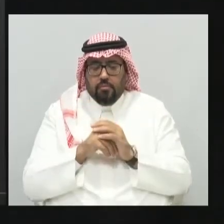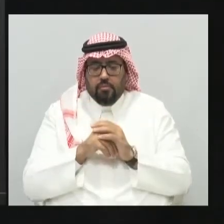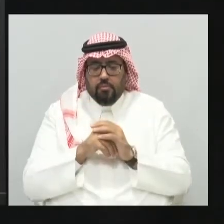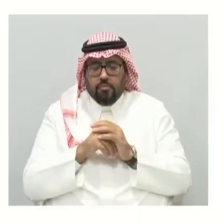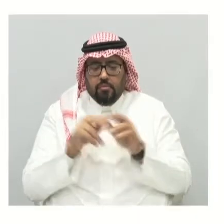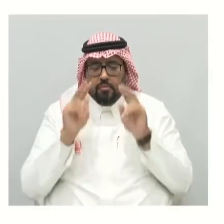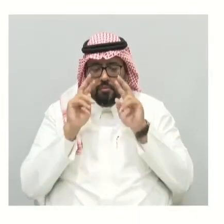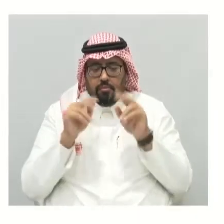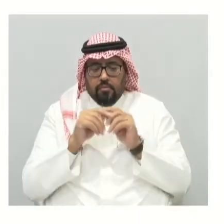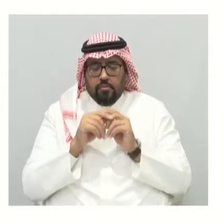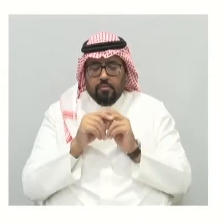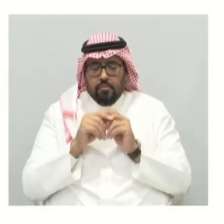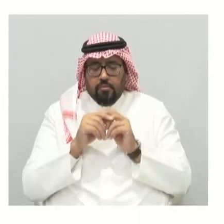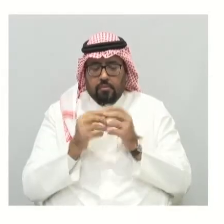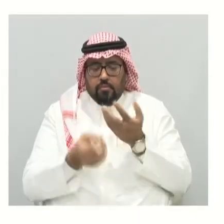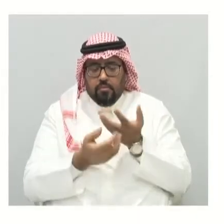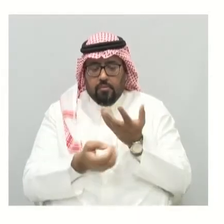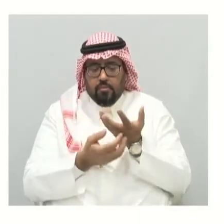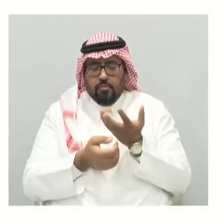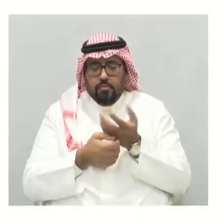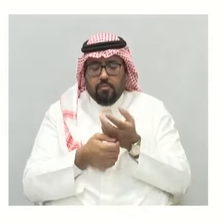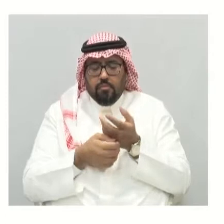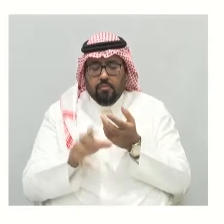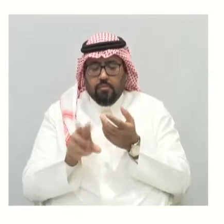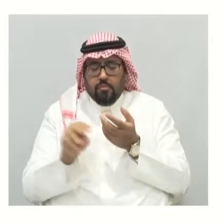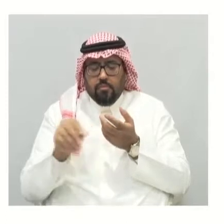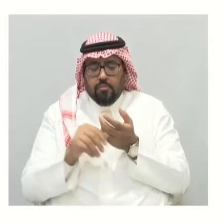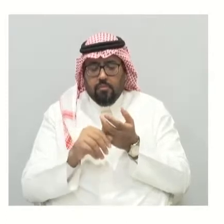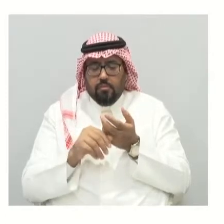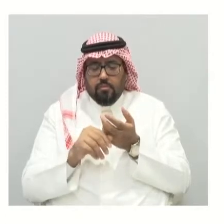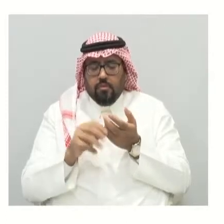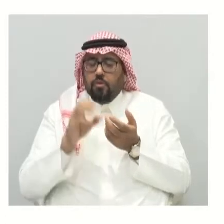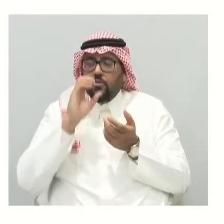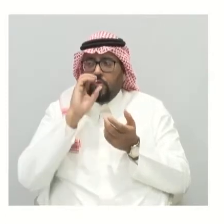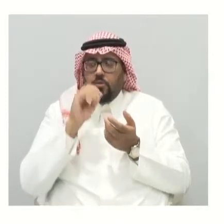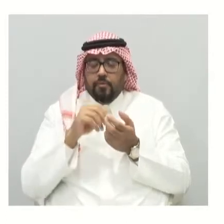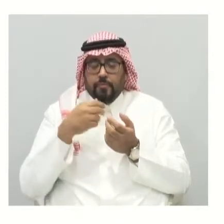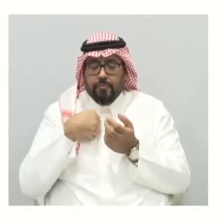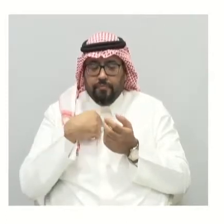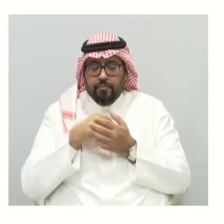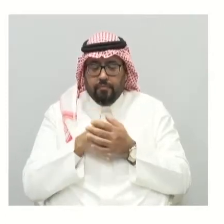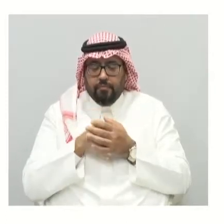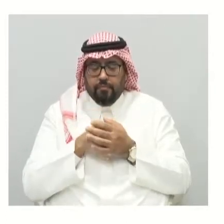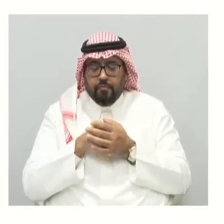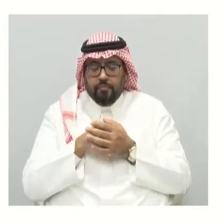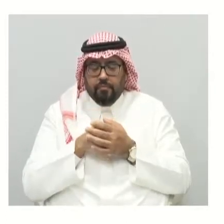ايضا نشوف هذه الفقاقيع في بعض المشروبات اللي عندنا